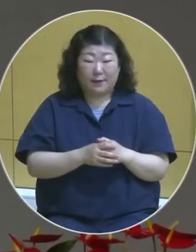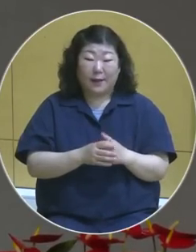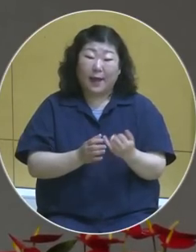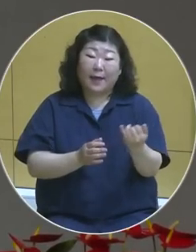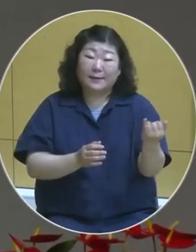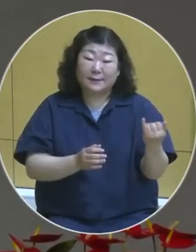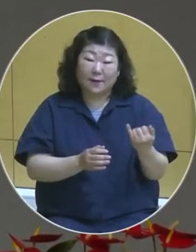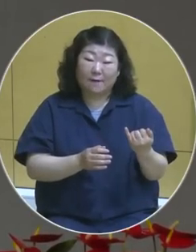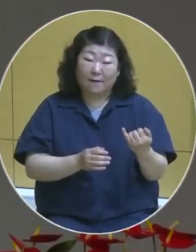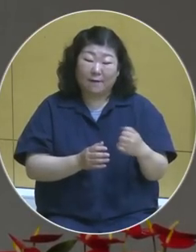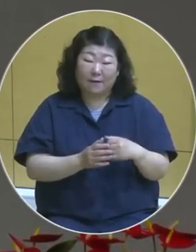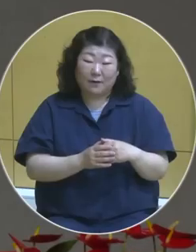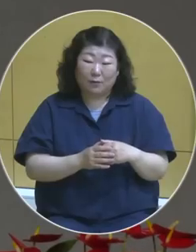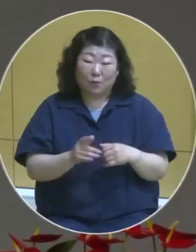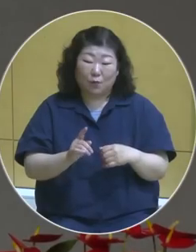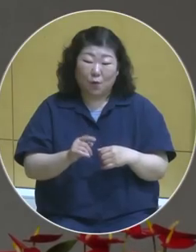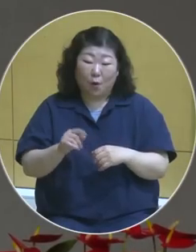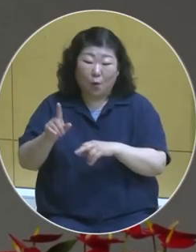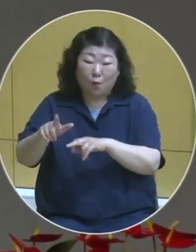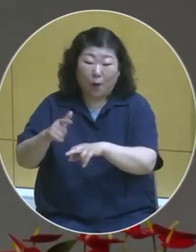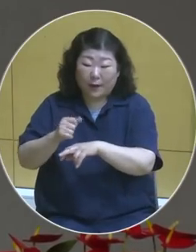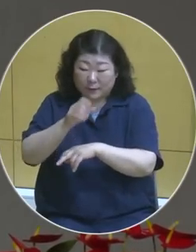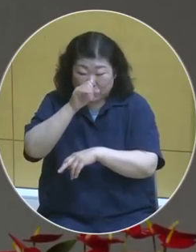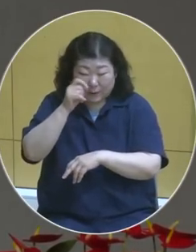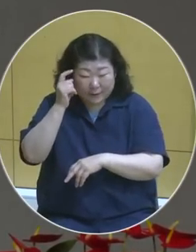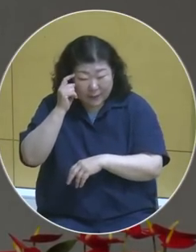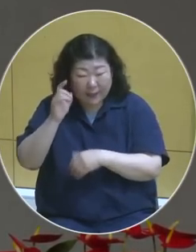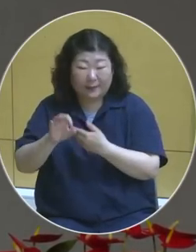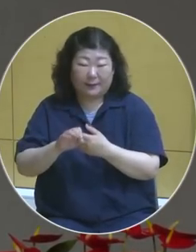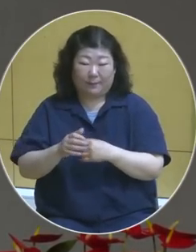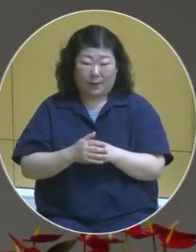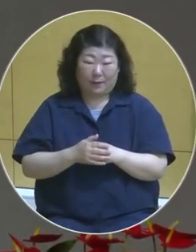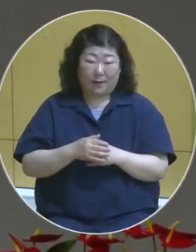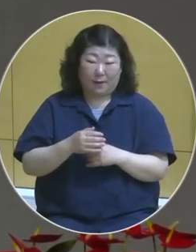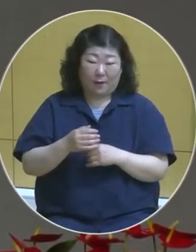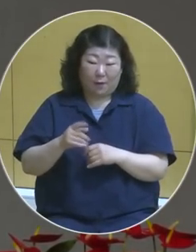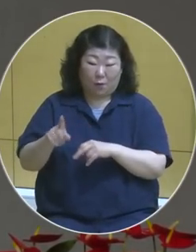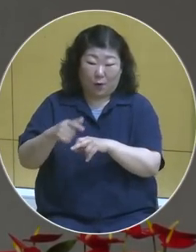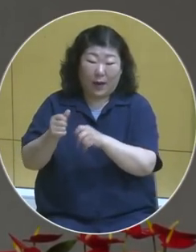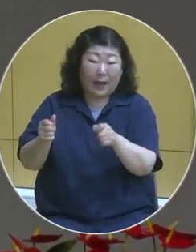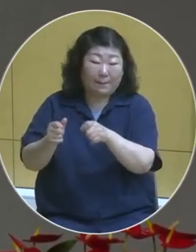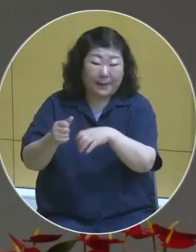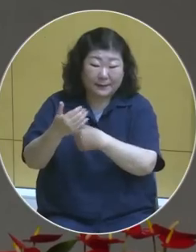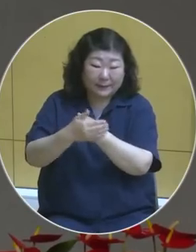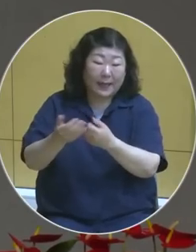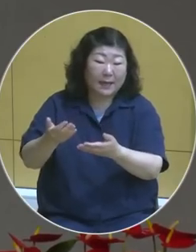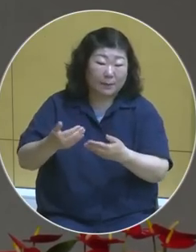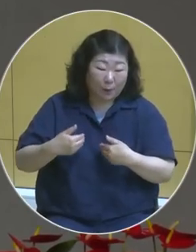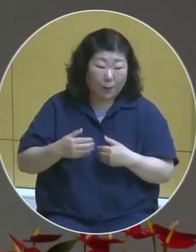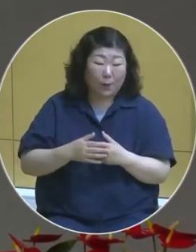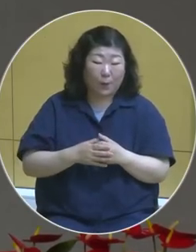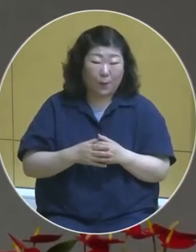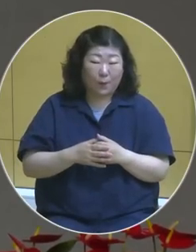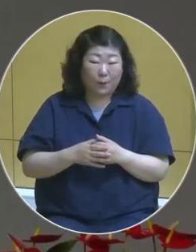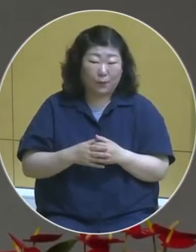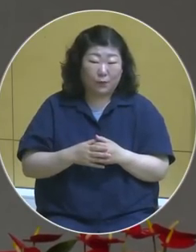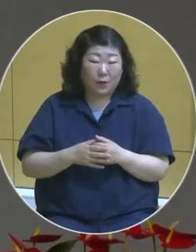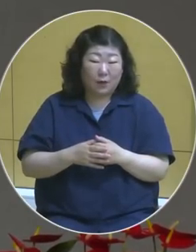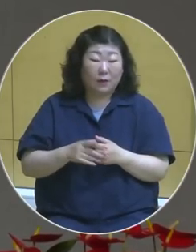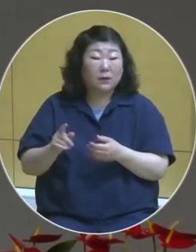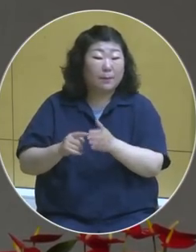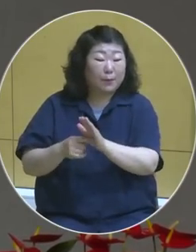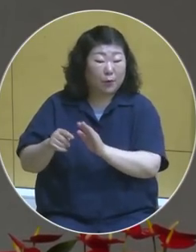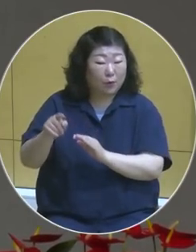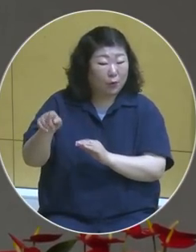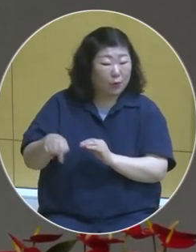좋게 여기시든 라는 표현, 내가 만일 왕의 목전에서 은혜를 입었고 하는 이 표현은 뭐냐면 왕의 권위를